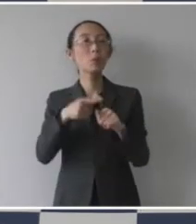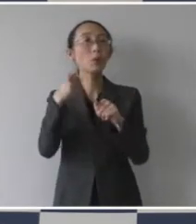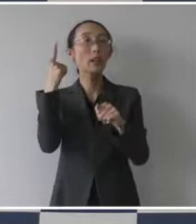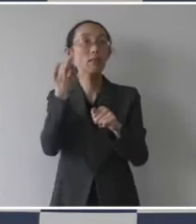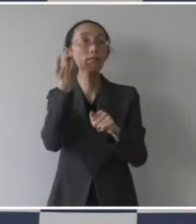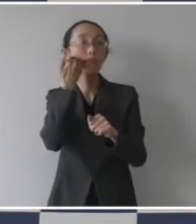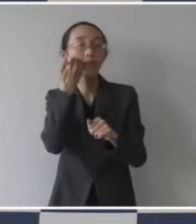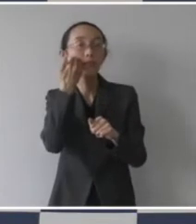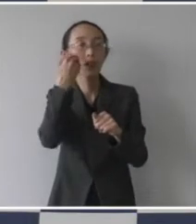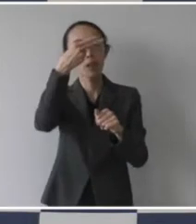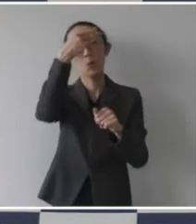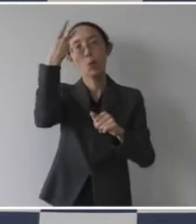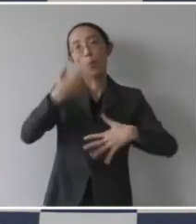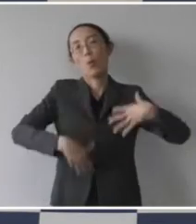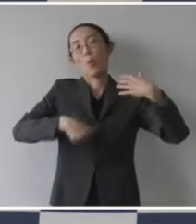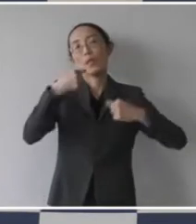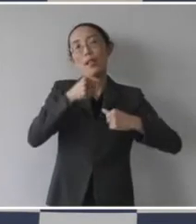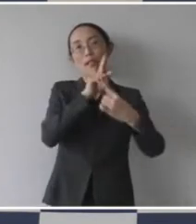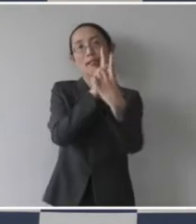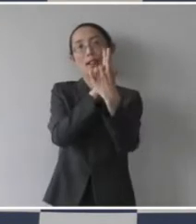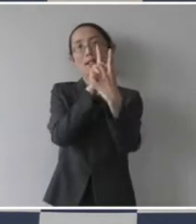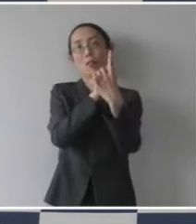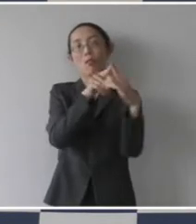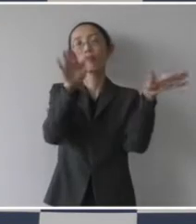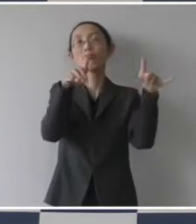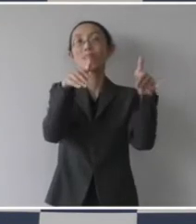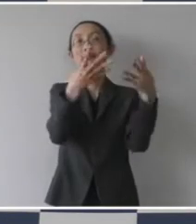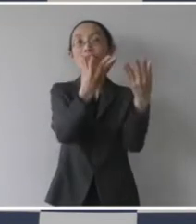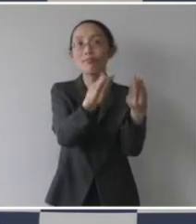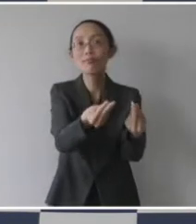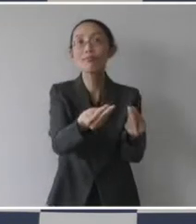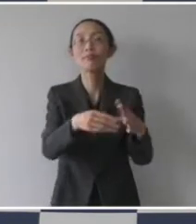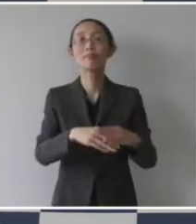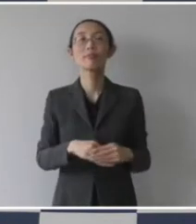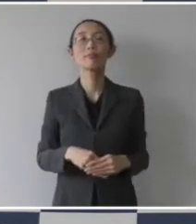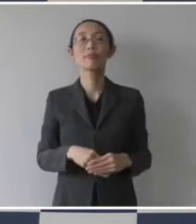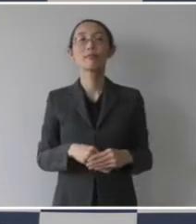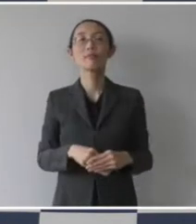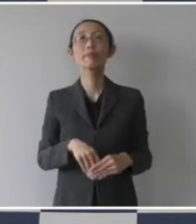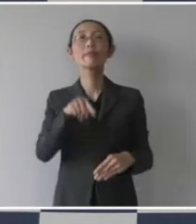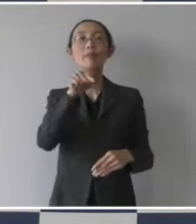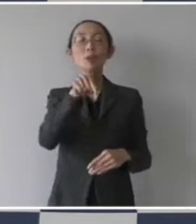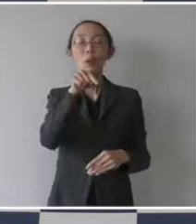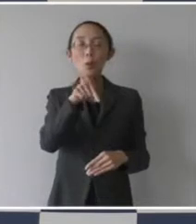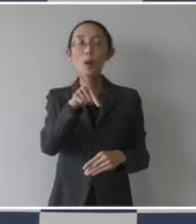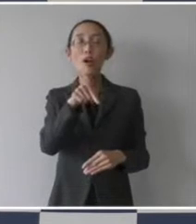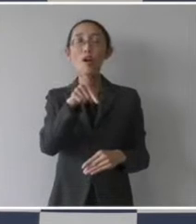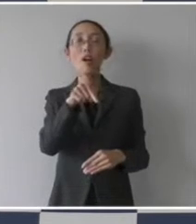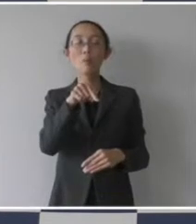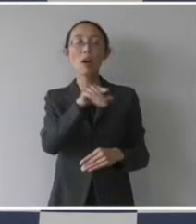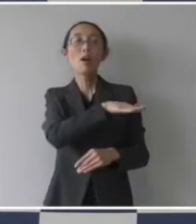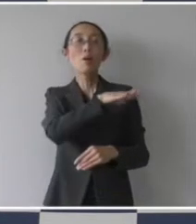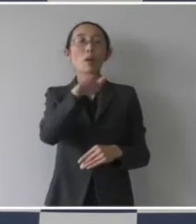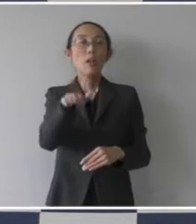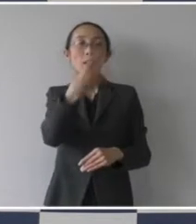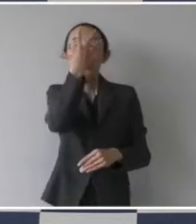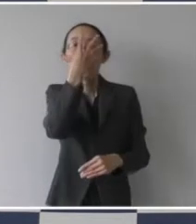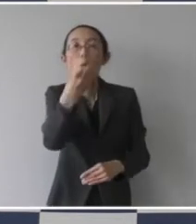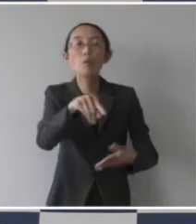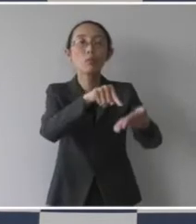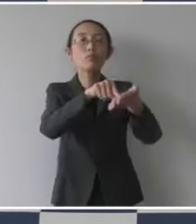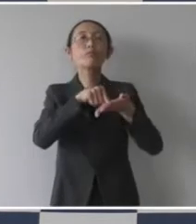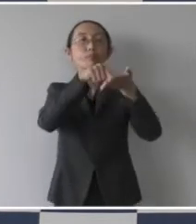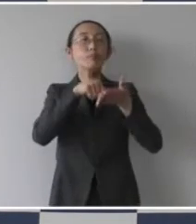生に対象に行わせていただきまして、これ非常にみんな応募してくれまして、